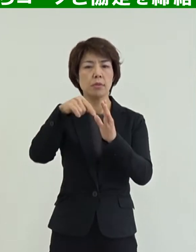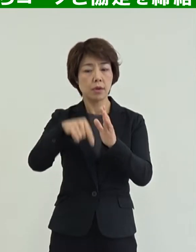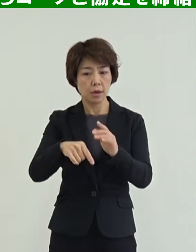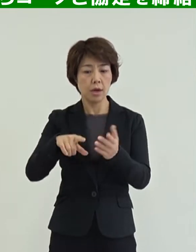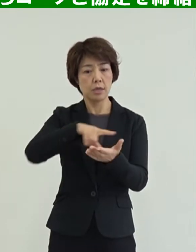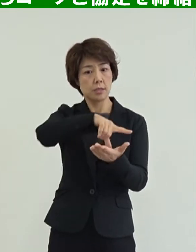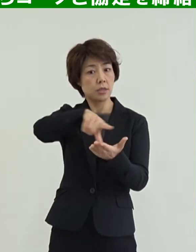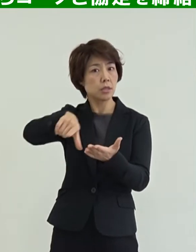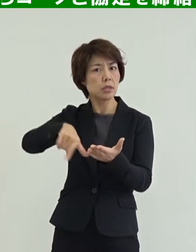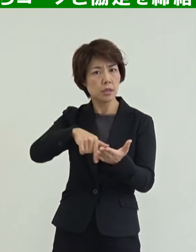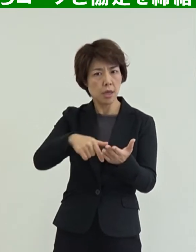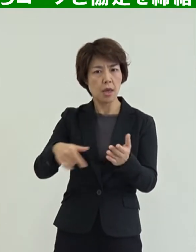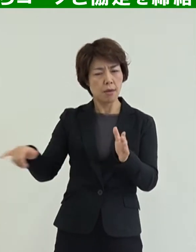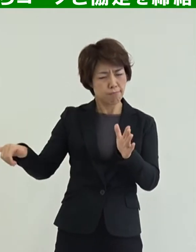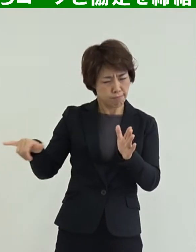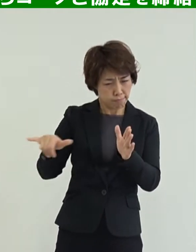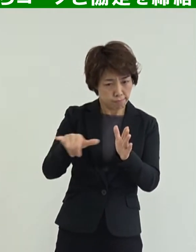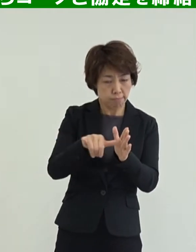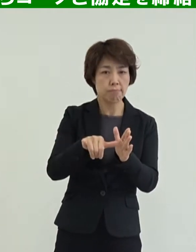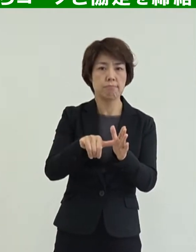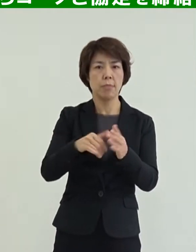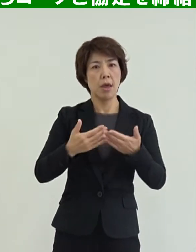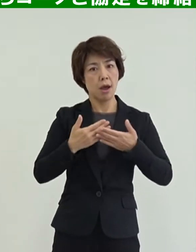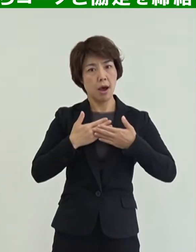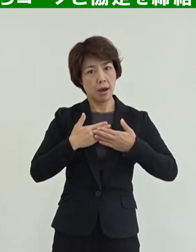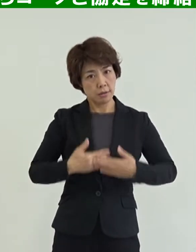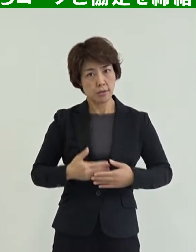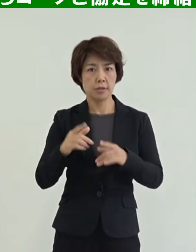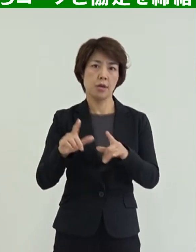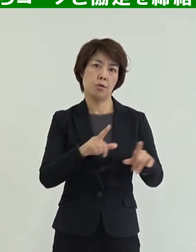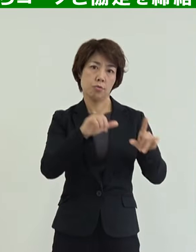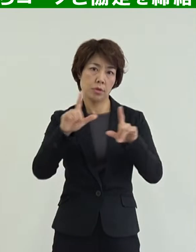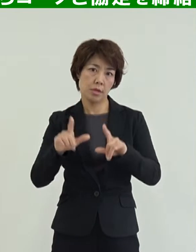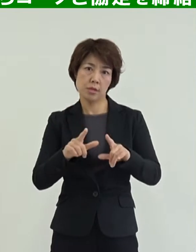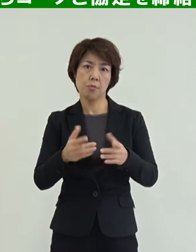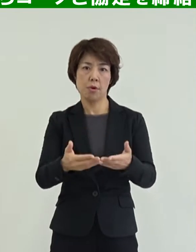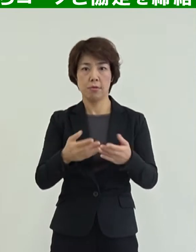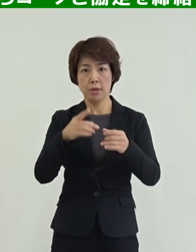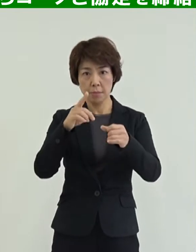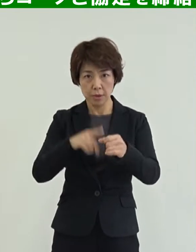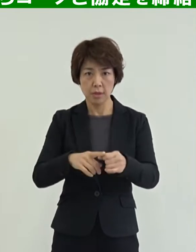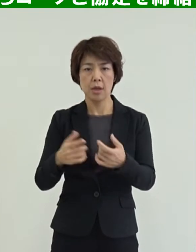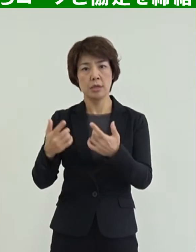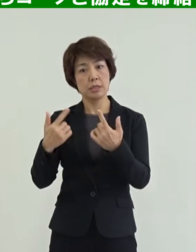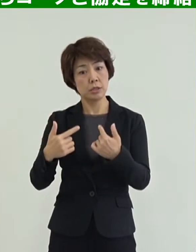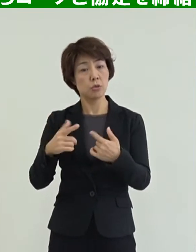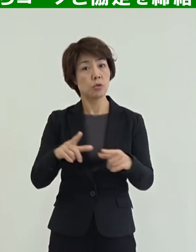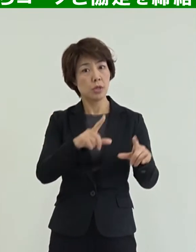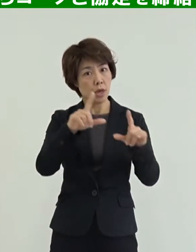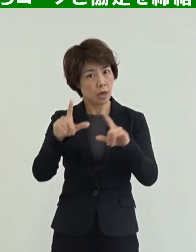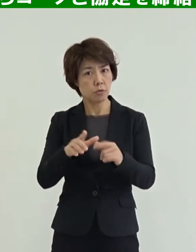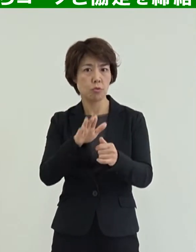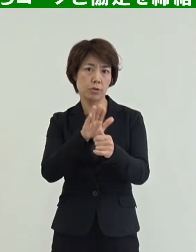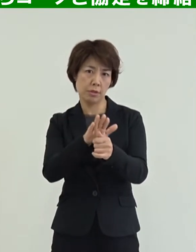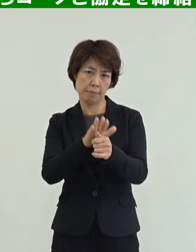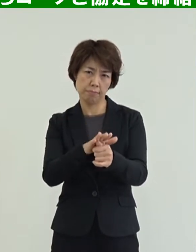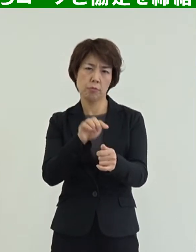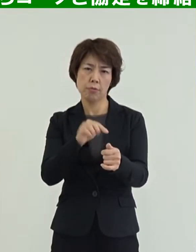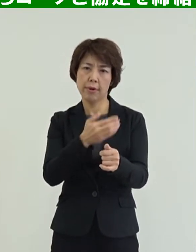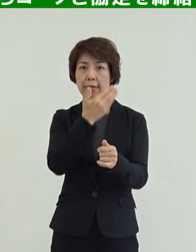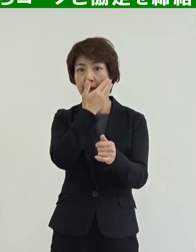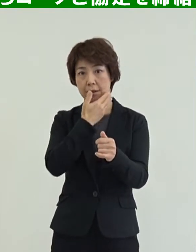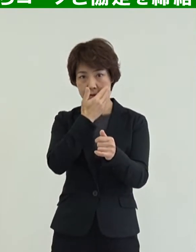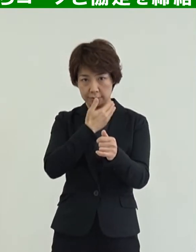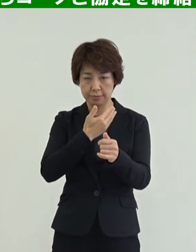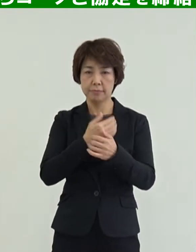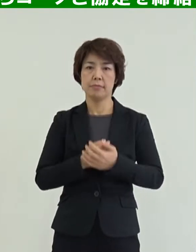の中でへ最後までへ安心して暮らしていただくためには日常生活をいかに支援をしていくかということが重要だと思って